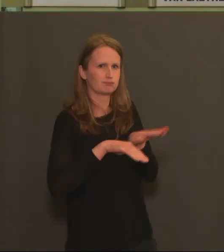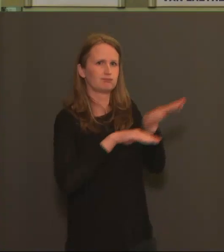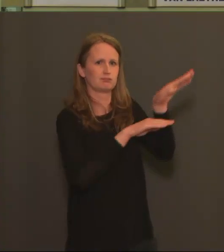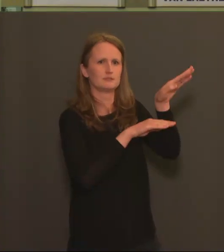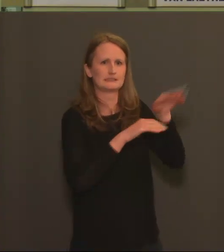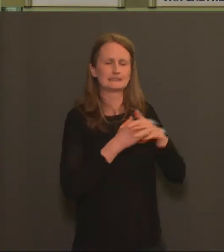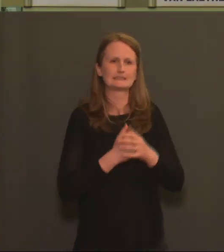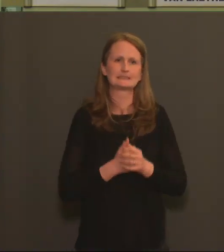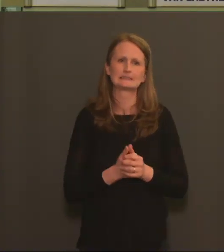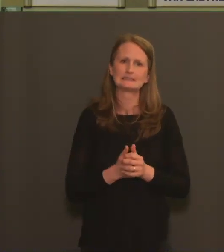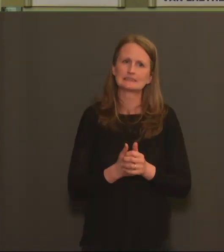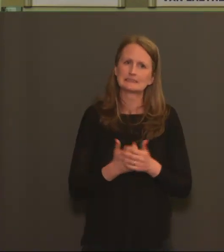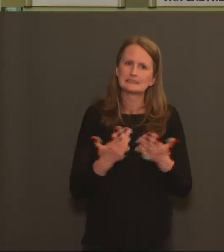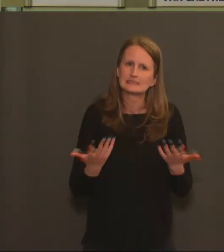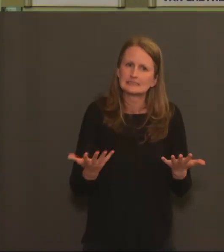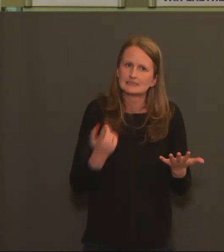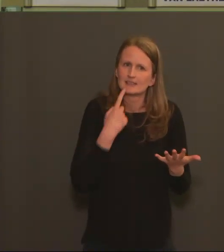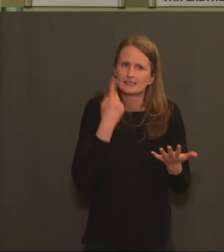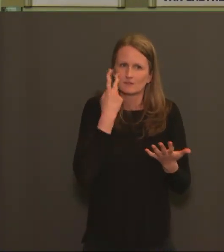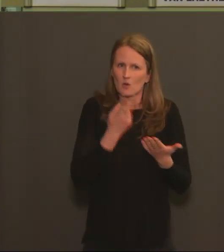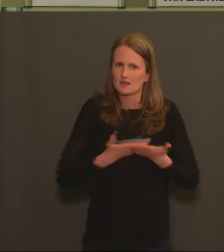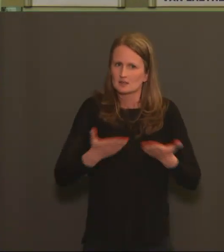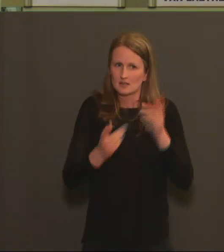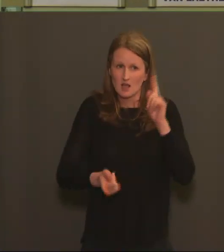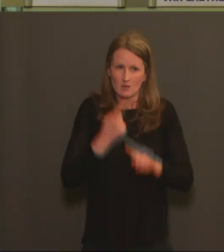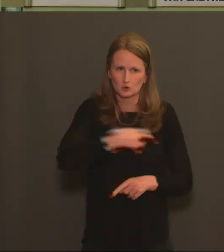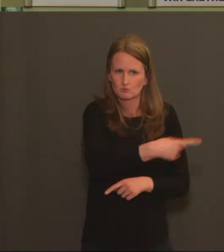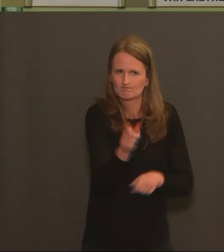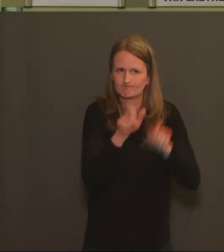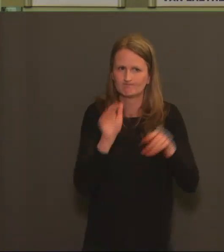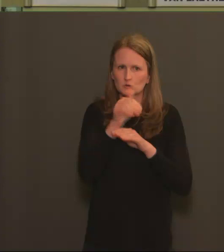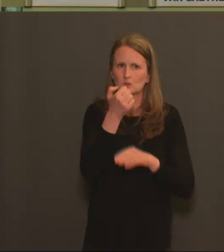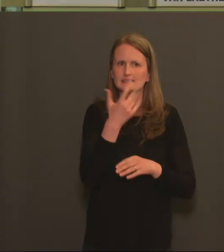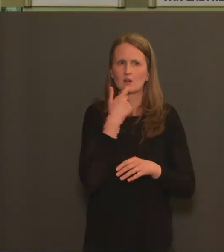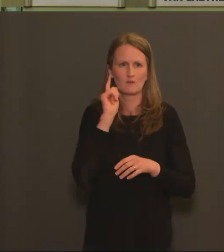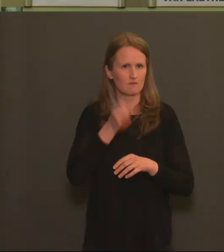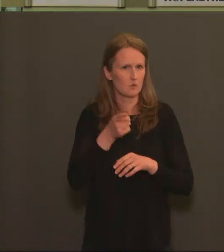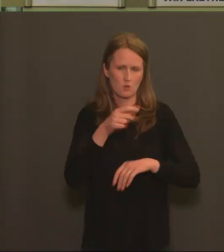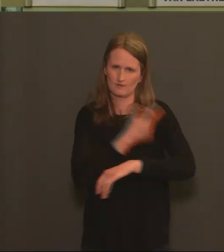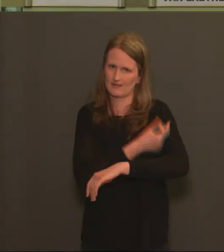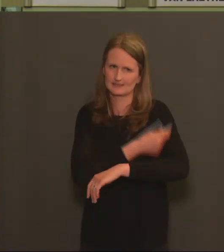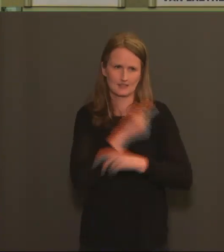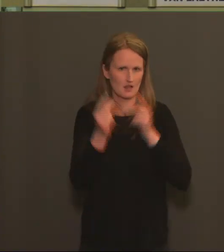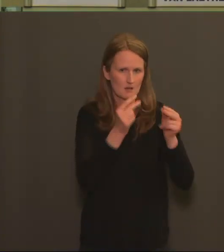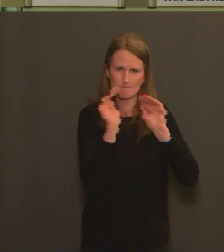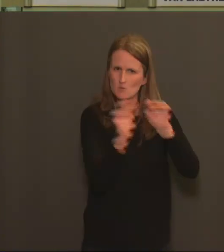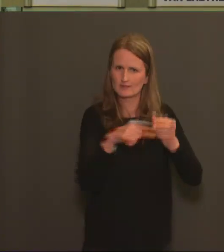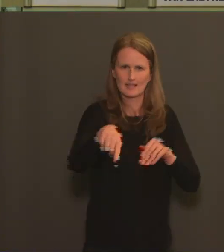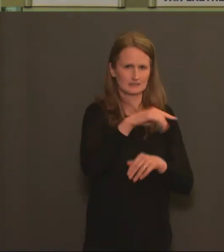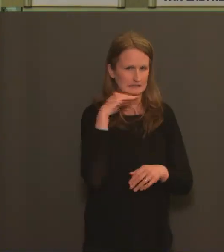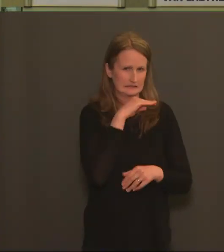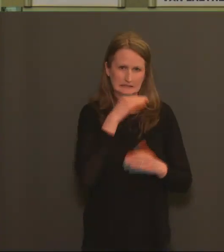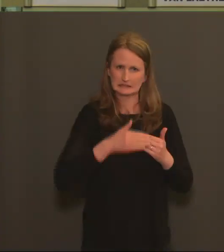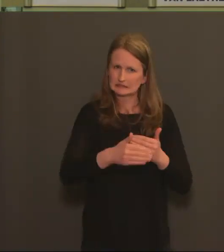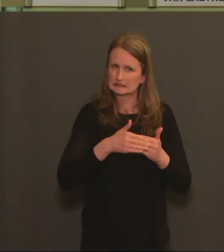la vaccination peut rapidement nous y aider. Les modifications récentes dans les recommandations faites par le Conseil supérieur de